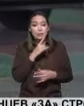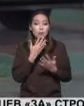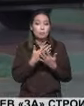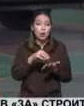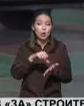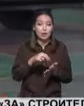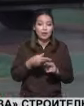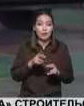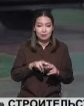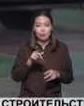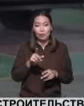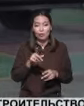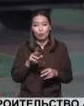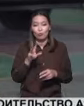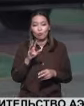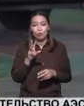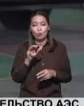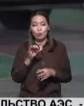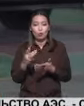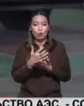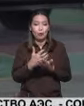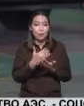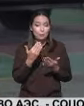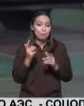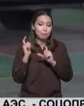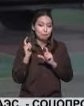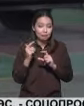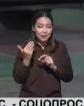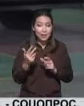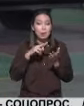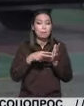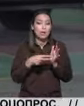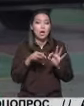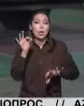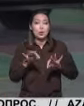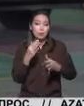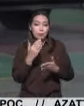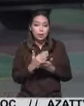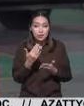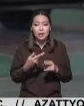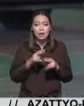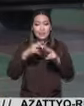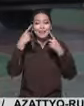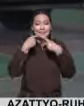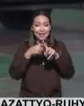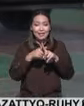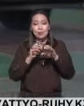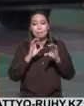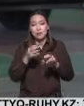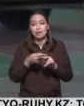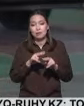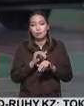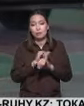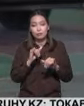всех. Также прорабатываем проекты поставки нашей техники на Закавказье,